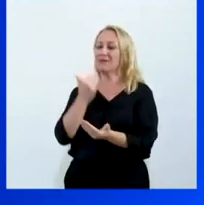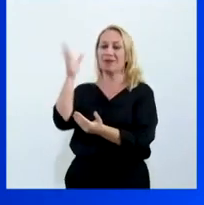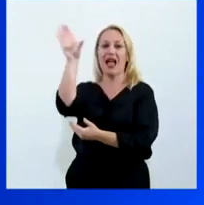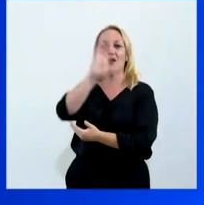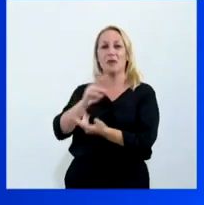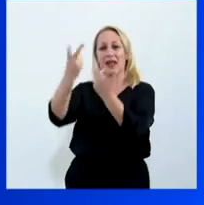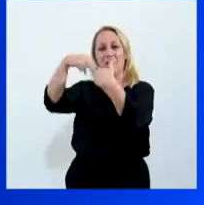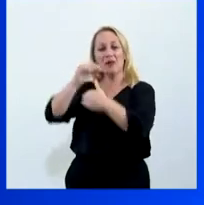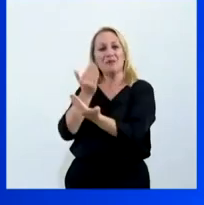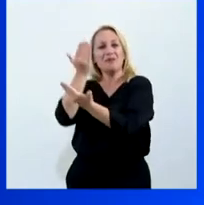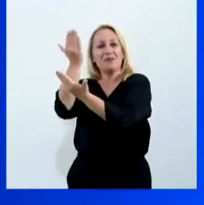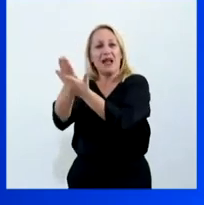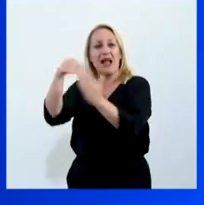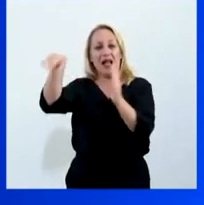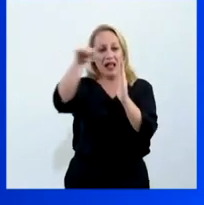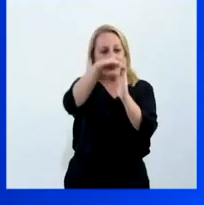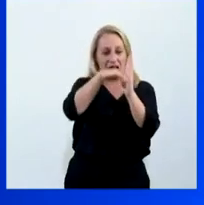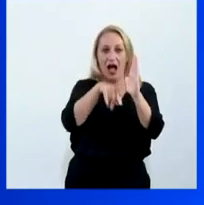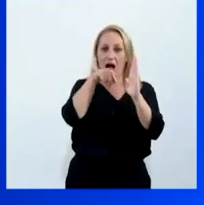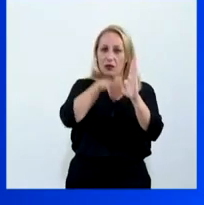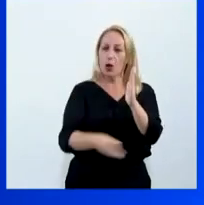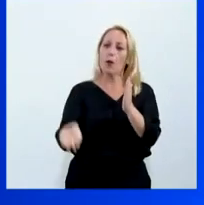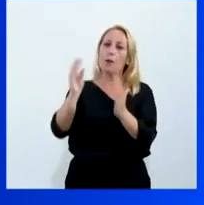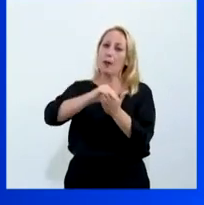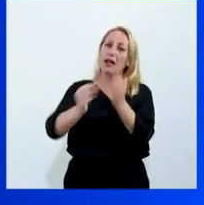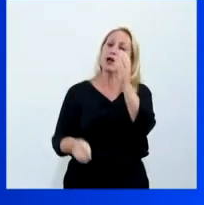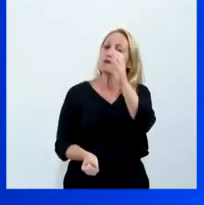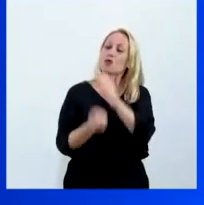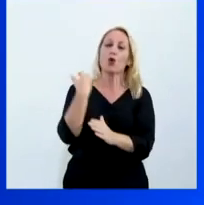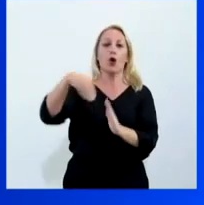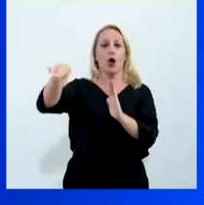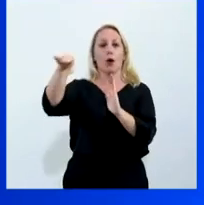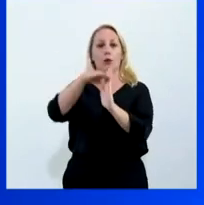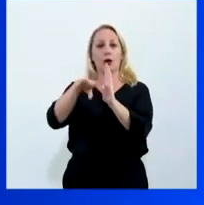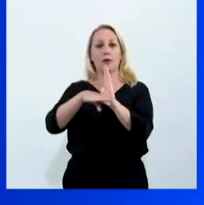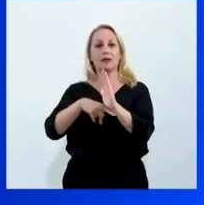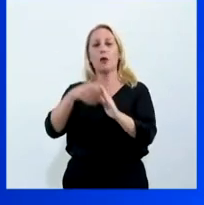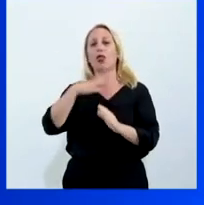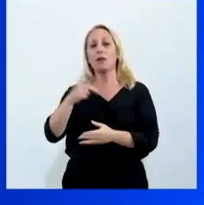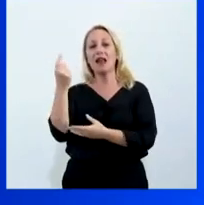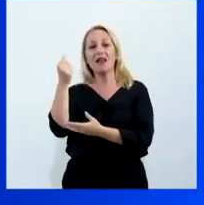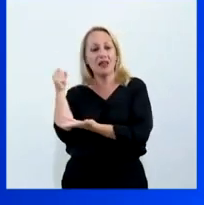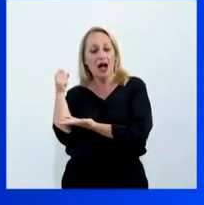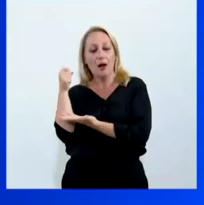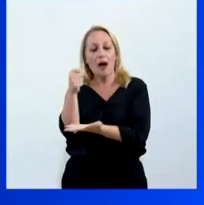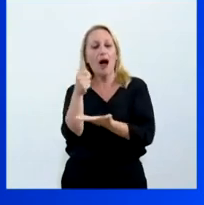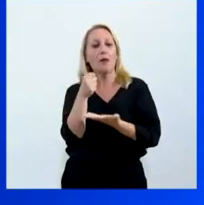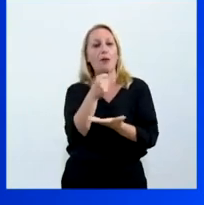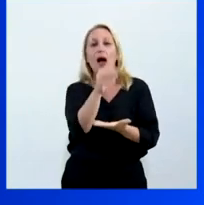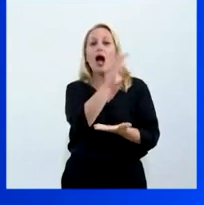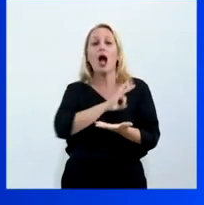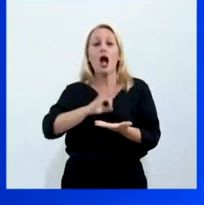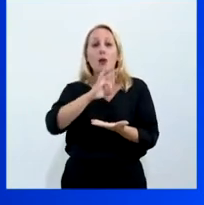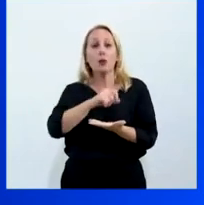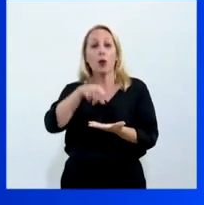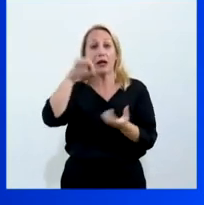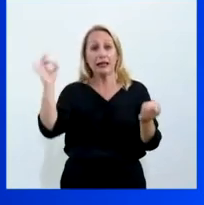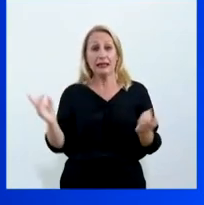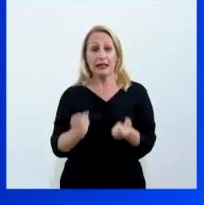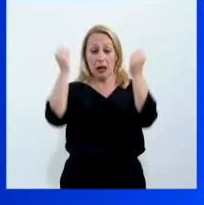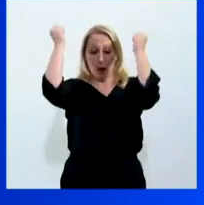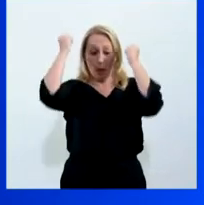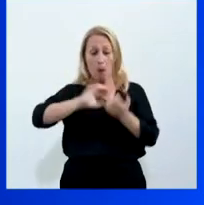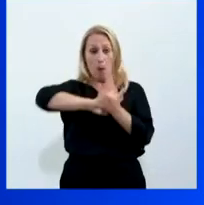νέα αναθεώρηση της αναθεώρησης, η οποία θα στρέψει περισσότερα κονδύλια στην αποκατάσταση ζημιών που έγιναν